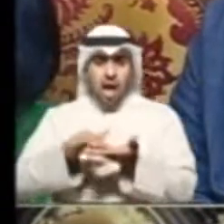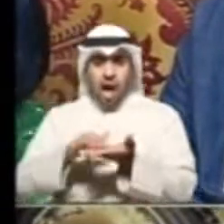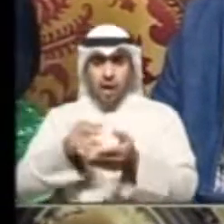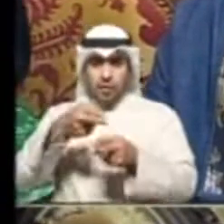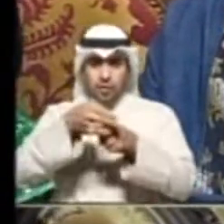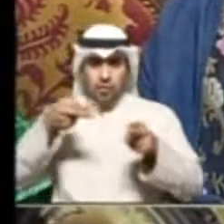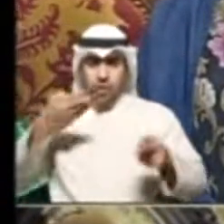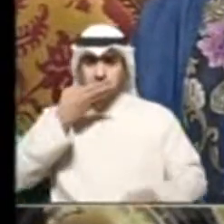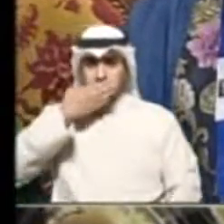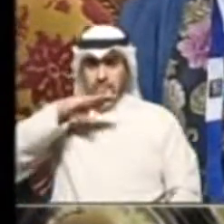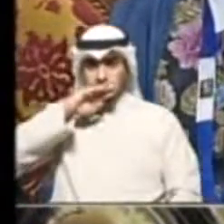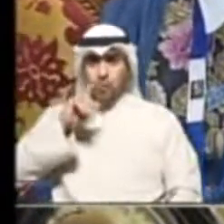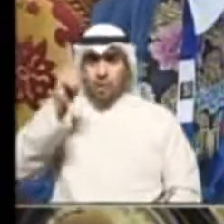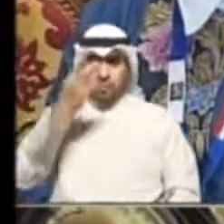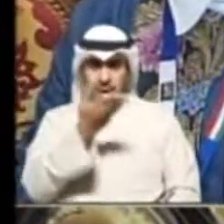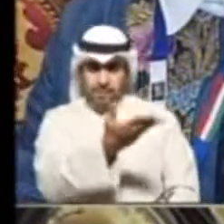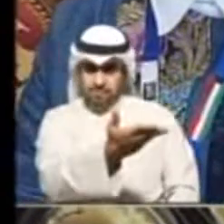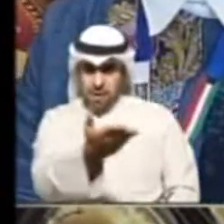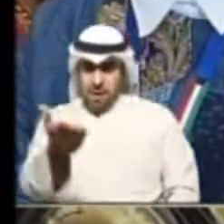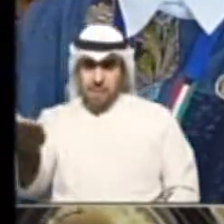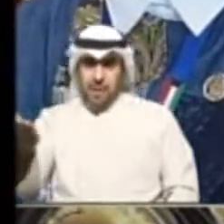وأبنائهم والحمد لله